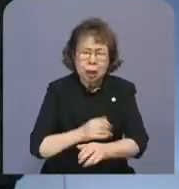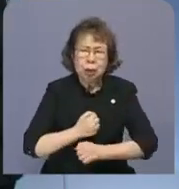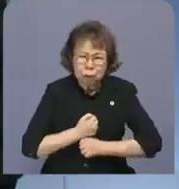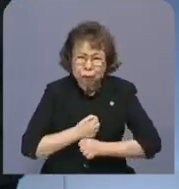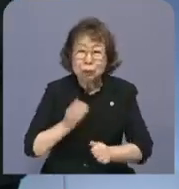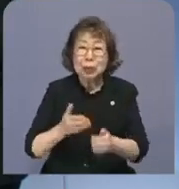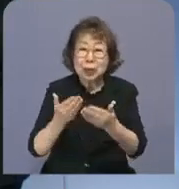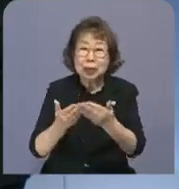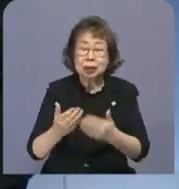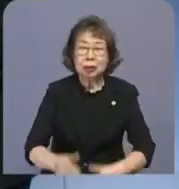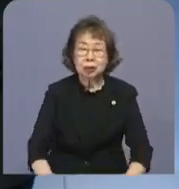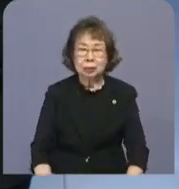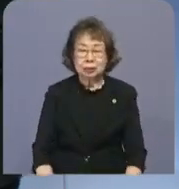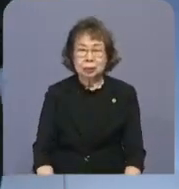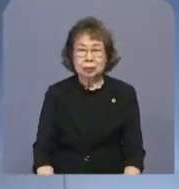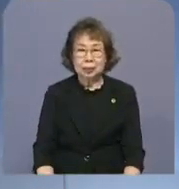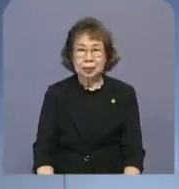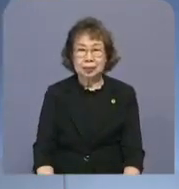좋겠습니다